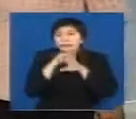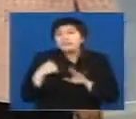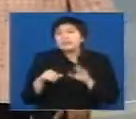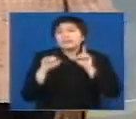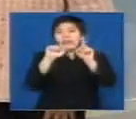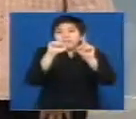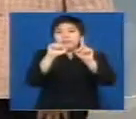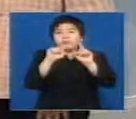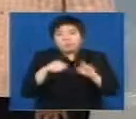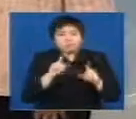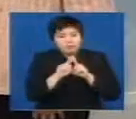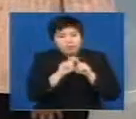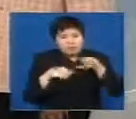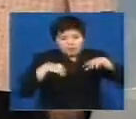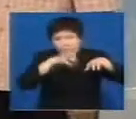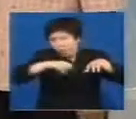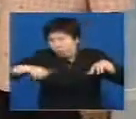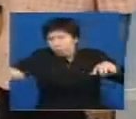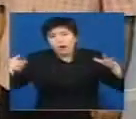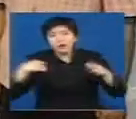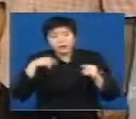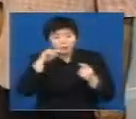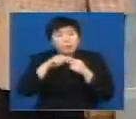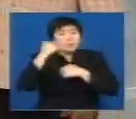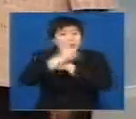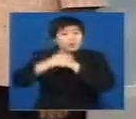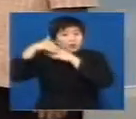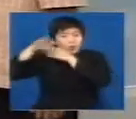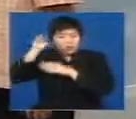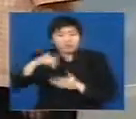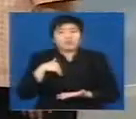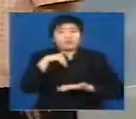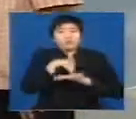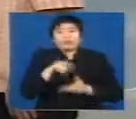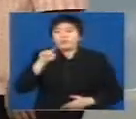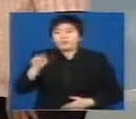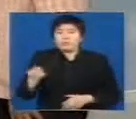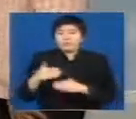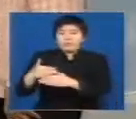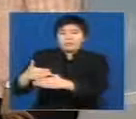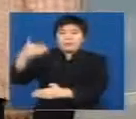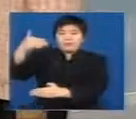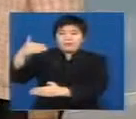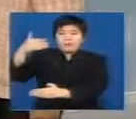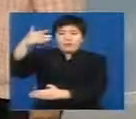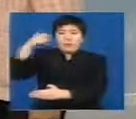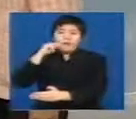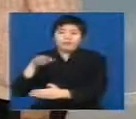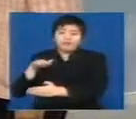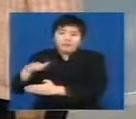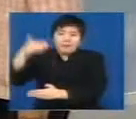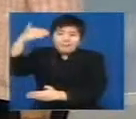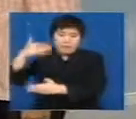ภาพสดๆตลอดเวลา ในต่างประเทศนะว่าการเปิดปิดประตูน้ำเนี่ยมาจากศูนย์กลางได้เลยกดปั๊บปิดที่ชัยนาทได้ปิดที่ดู